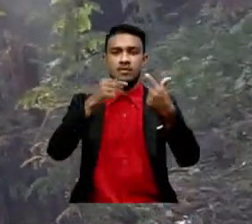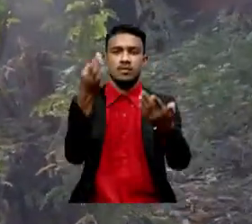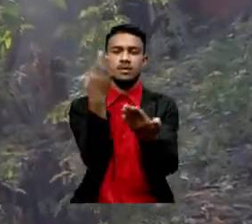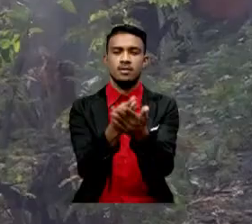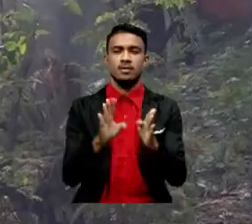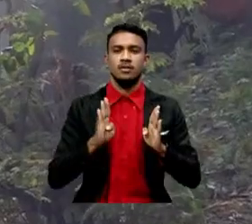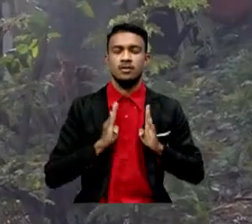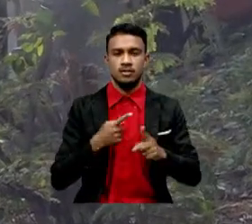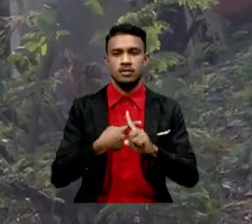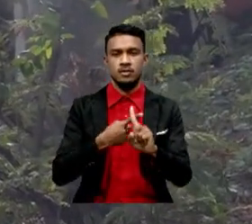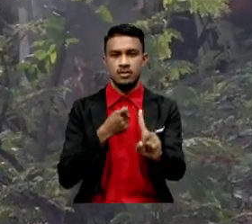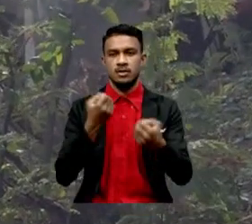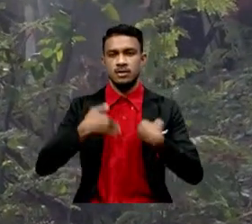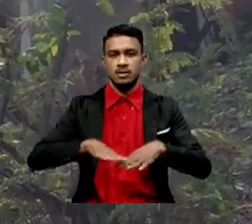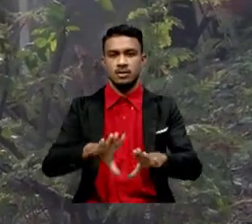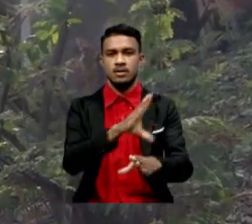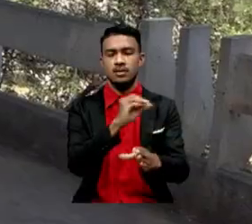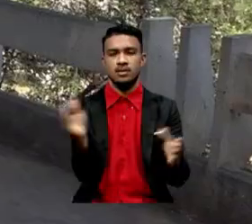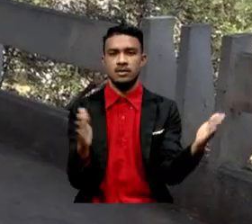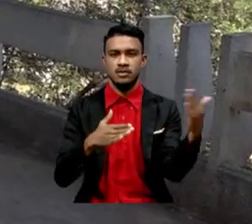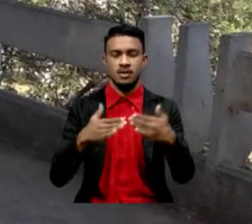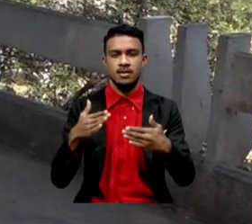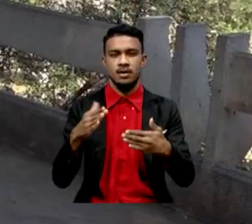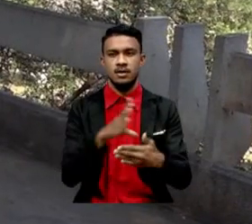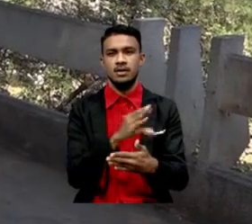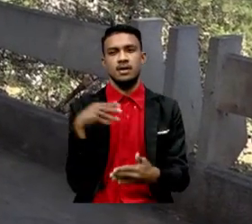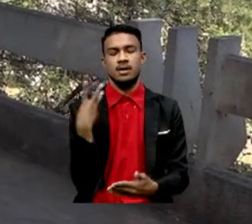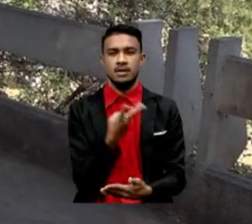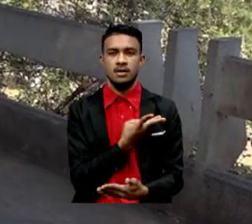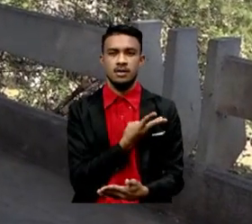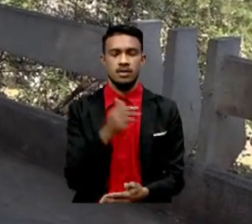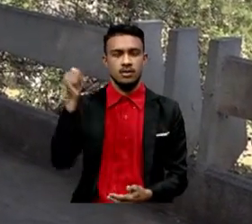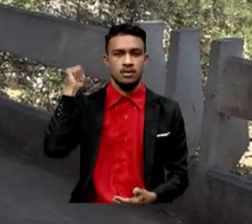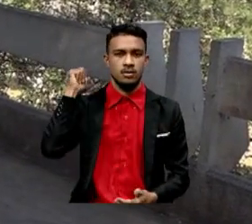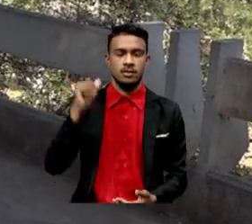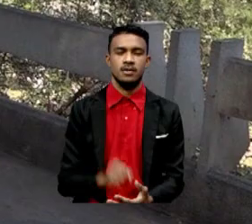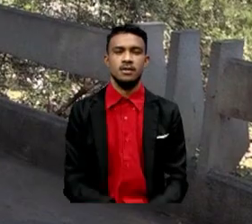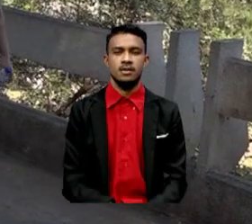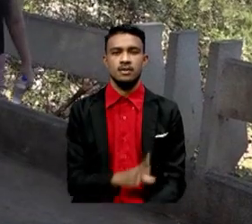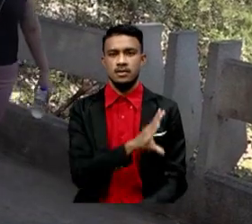kusita si balon, nebe sud kabala. Sud ita kotu pelaran.